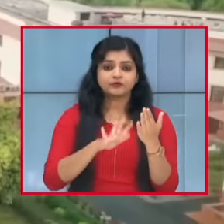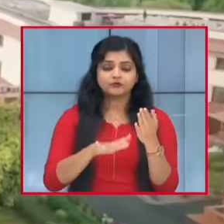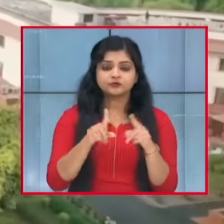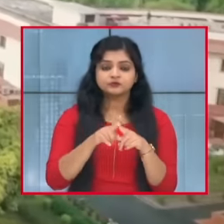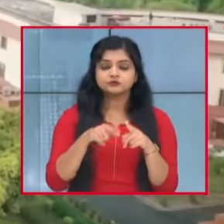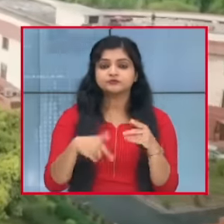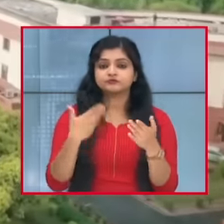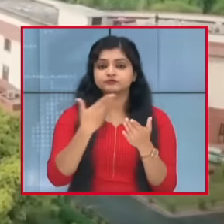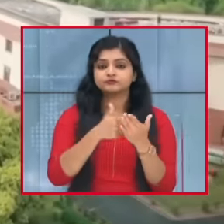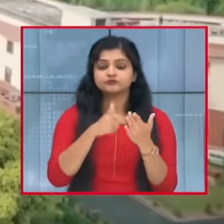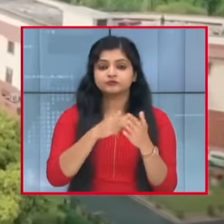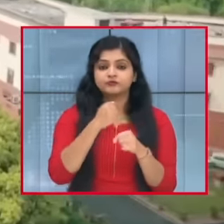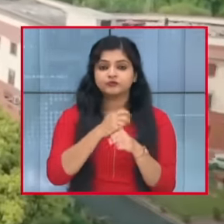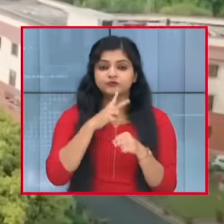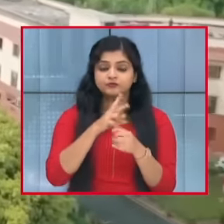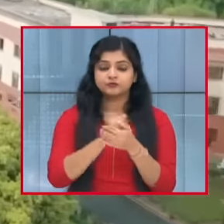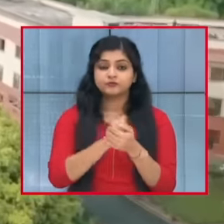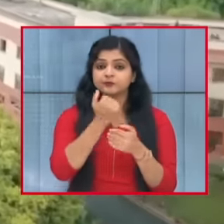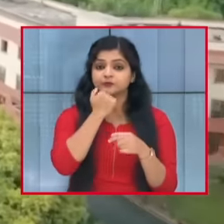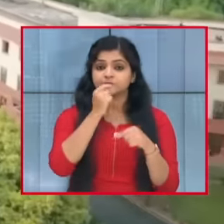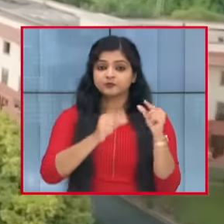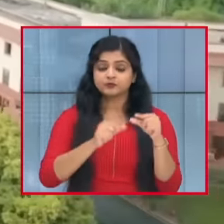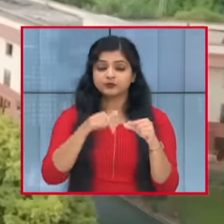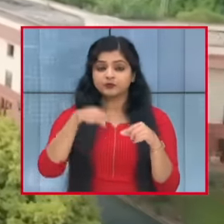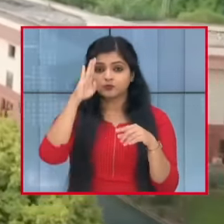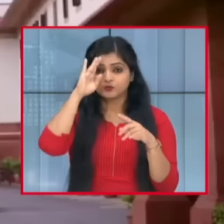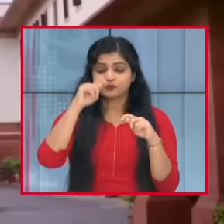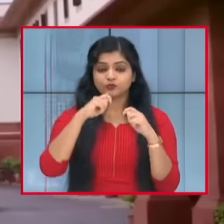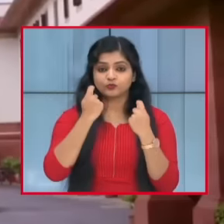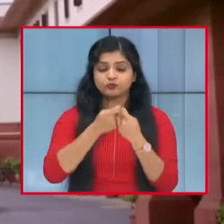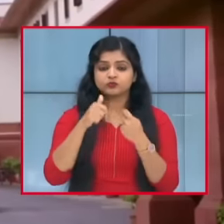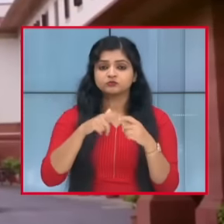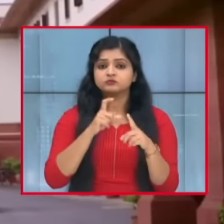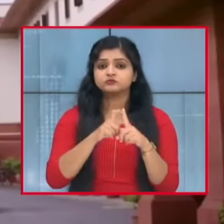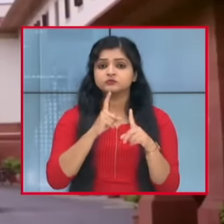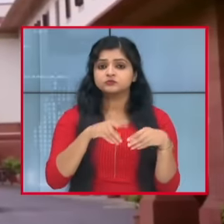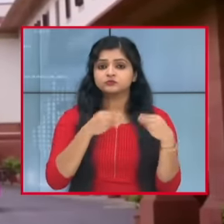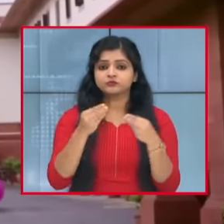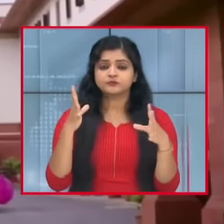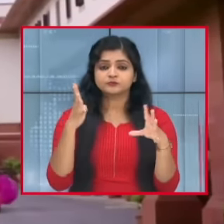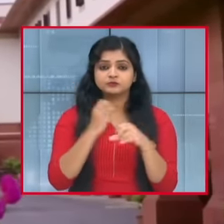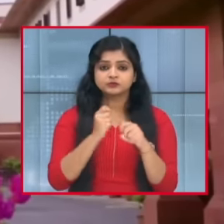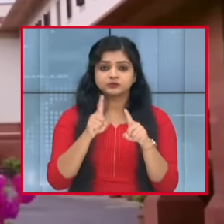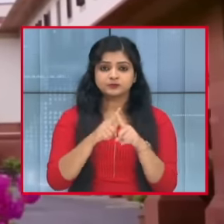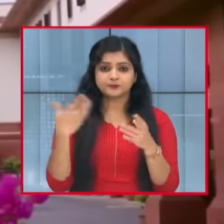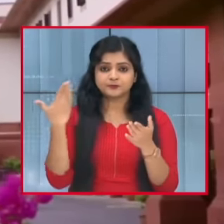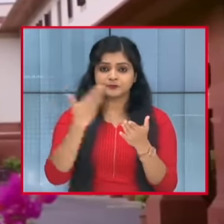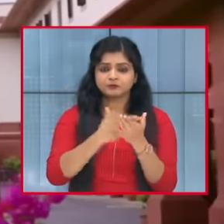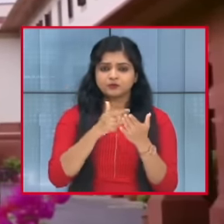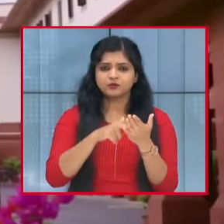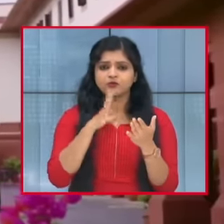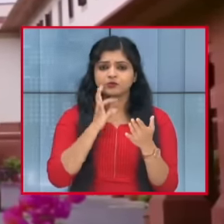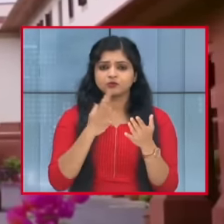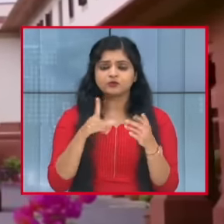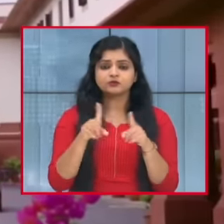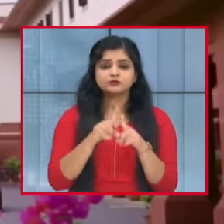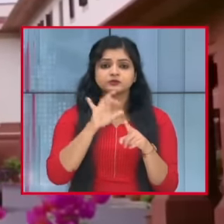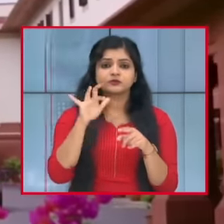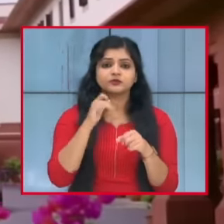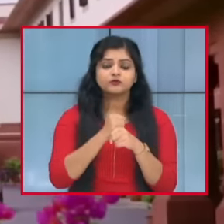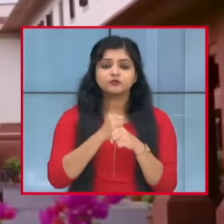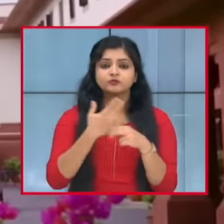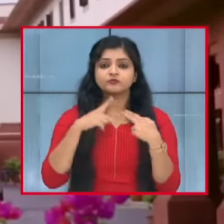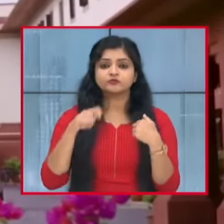കുറ്റപ്പെടുത്തുന്നു. കുറ്റക്കാർക്കെതിരെ പോലീസ് നടപടി സ്വീകരിച്ചില്ലെന്ന ഹർജിക്കാരുടെ വാദം അസംബന്ധമാണെന്നും കേന്ദ്രം സുപ്രീം കോടതിയെ അറിയിച്ചു. ആർ